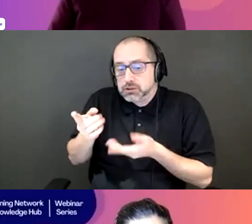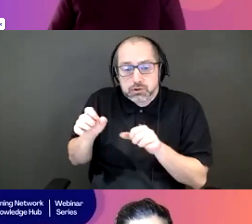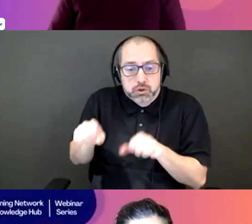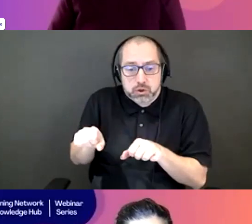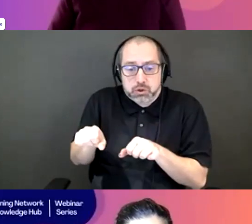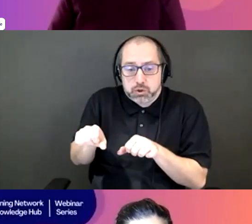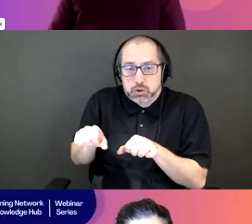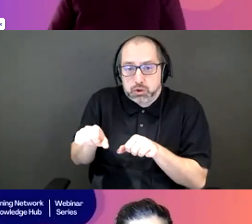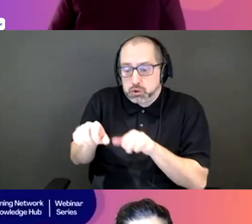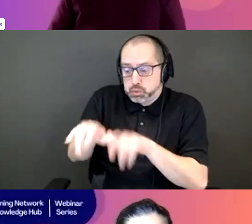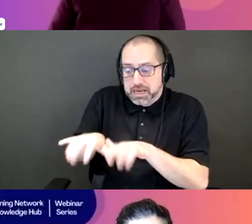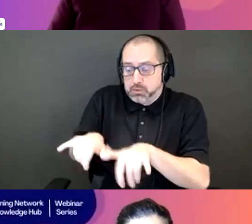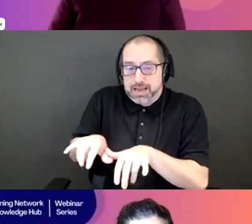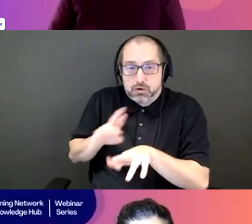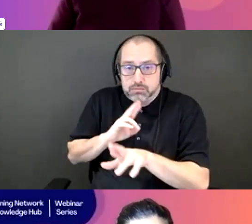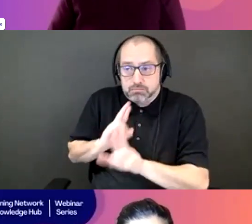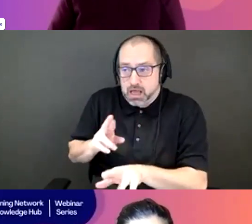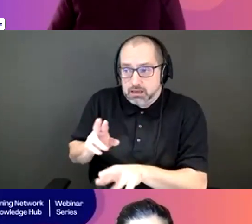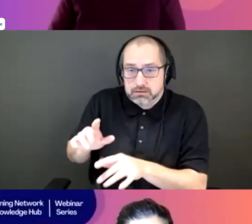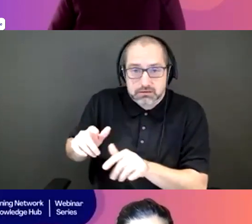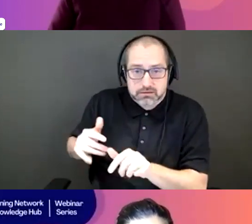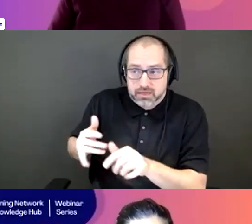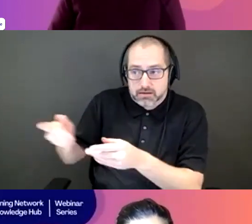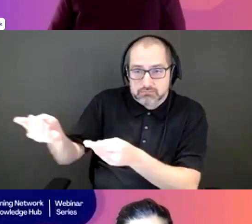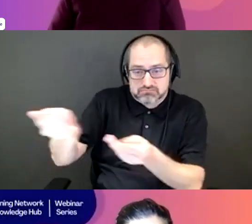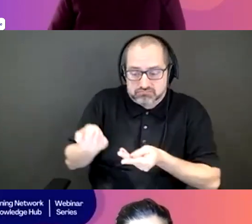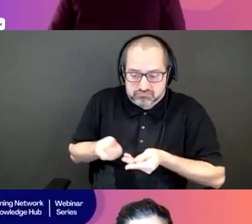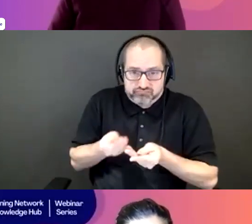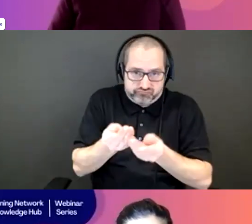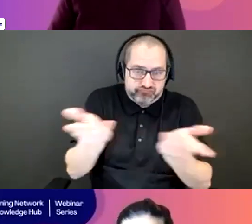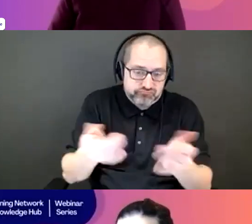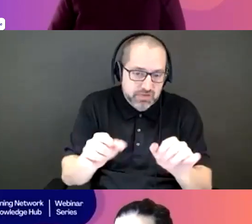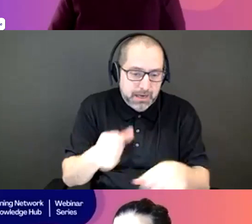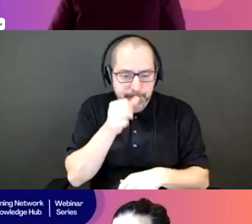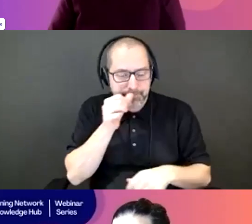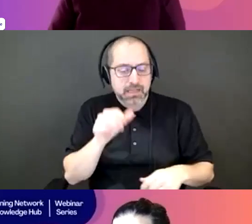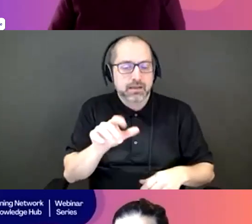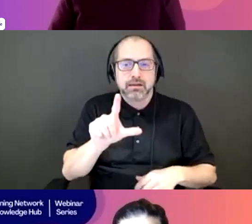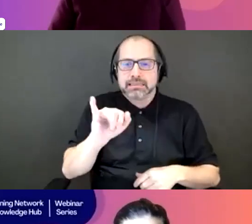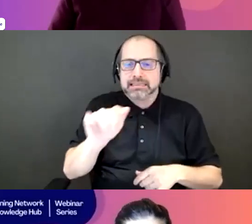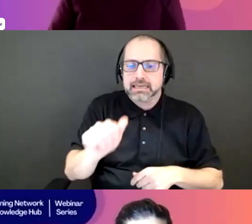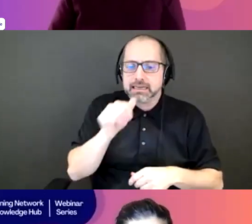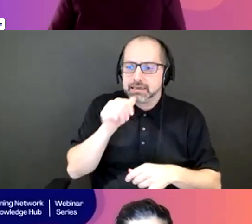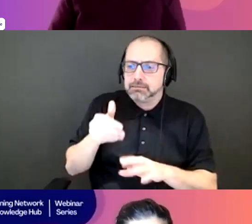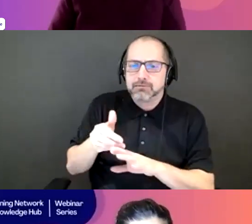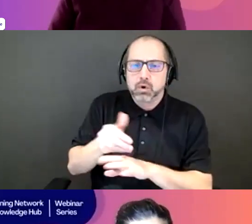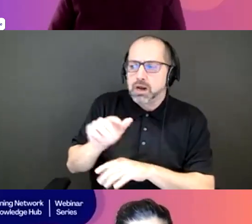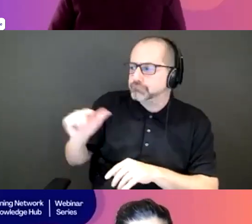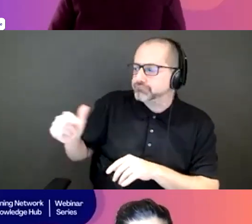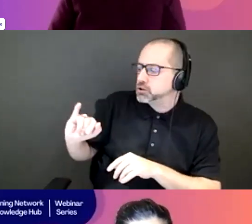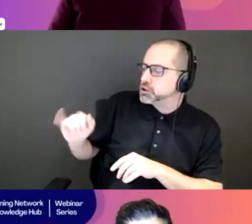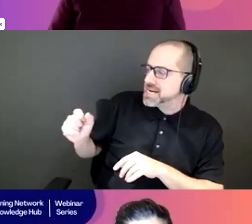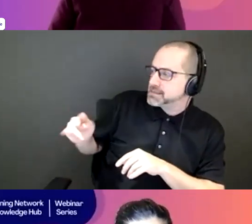peut-être qu'elle peut écrire quelques réponses en poly lire mais je veux